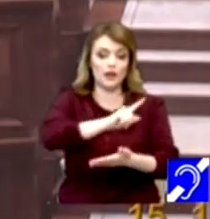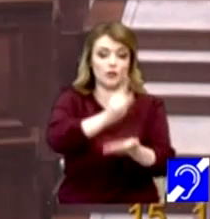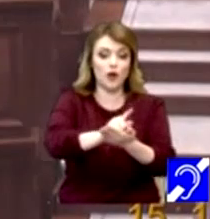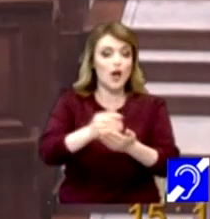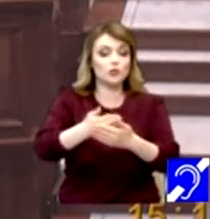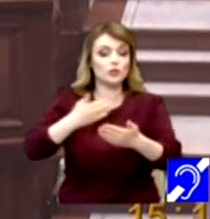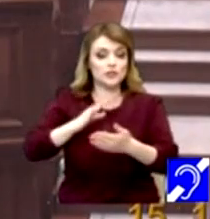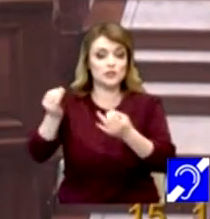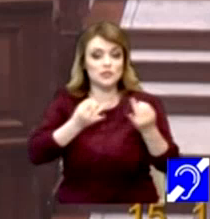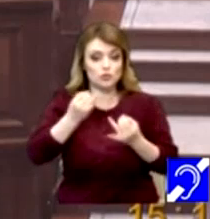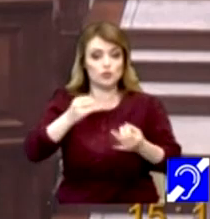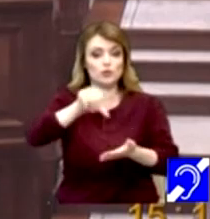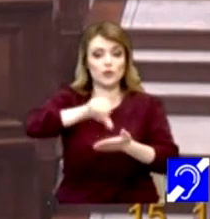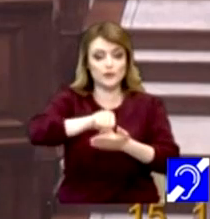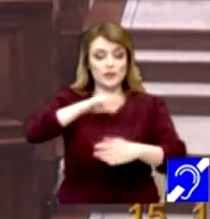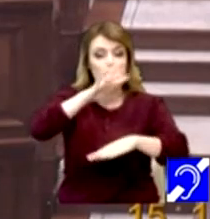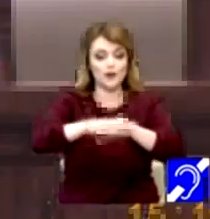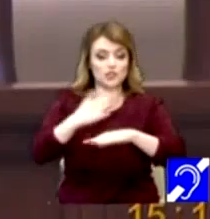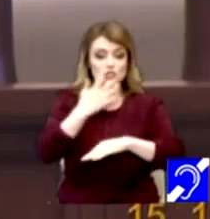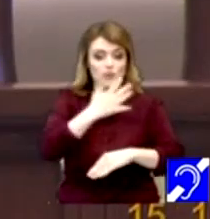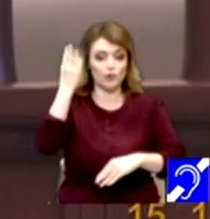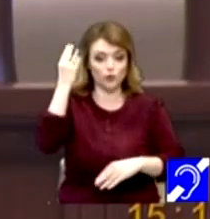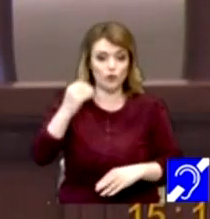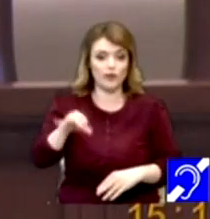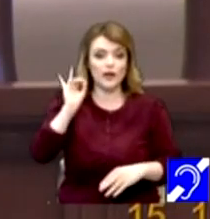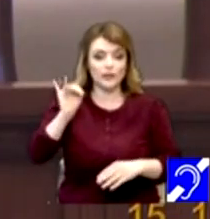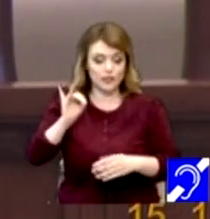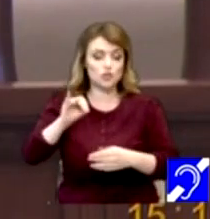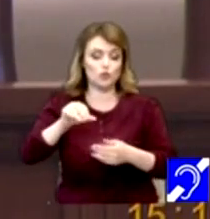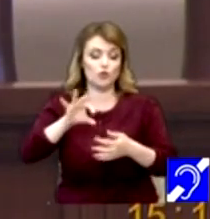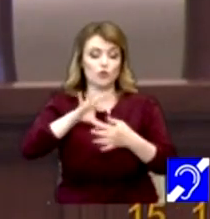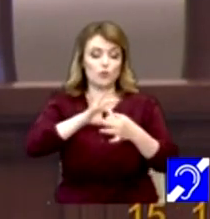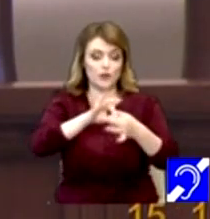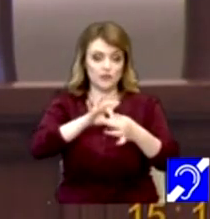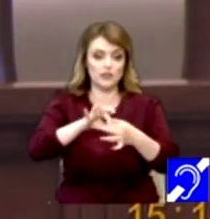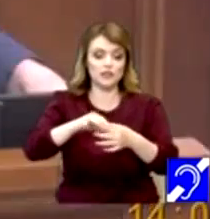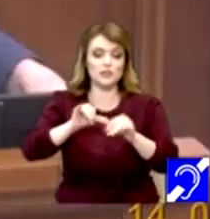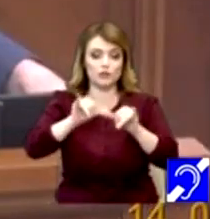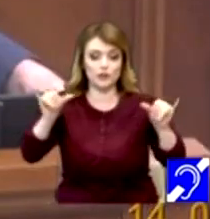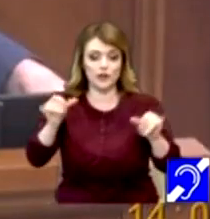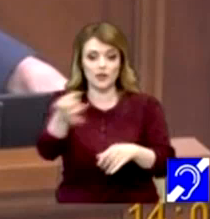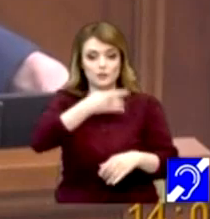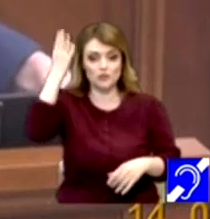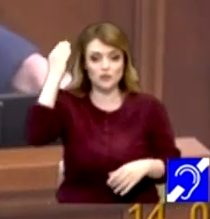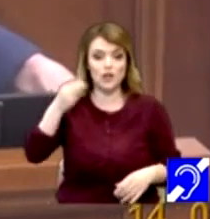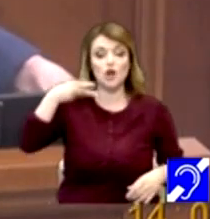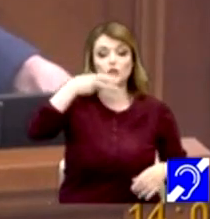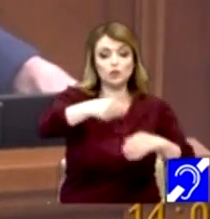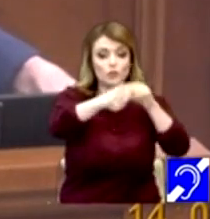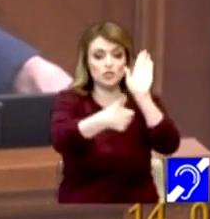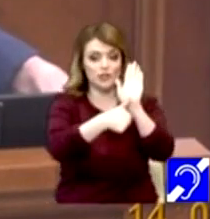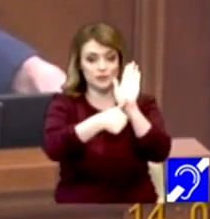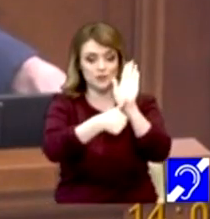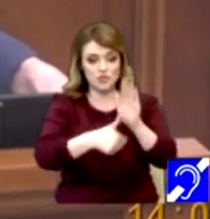înaintea discuțiilor cu reprezentanții Băncii Naționale și cu partenerii de dezvoltare ai Republicii Moldova. În